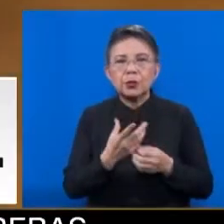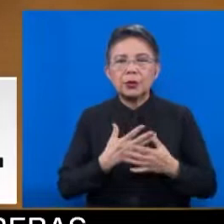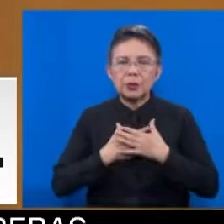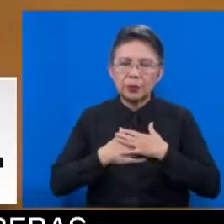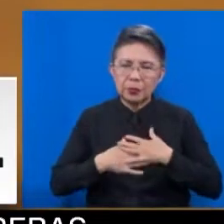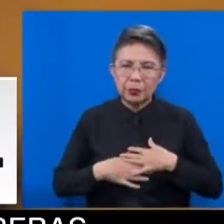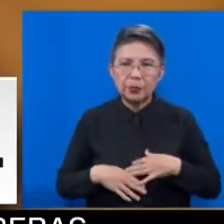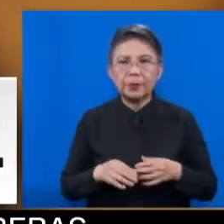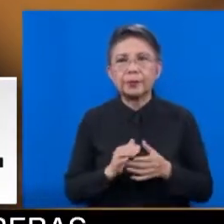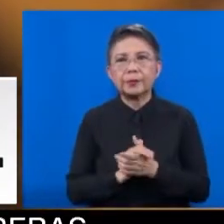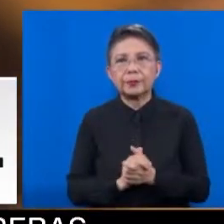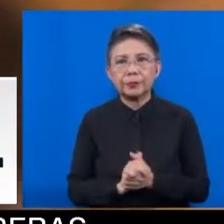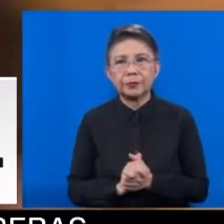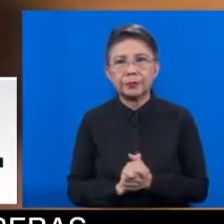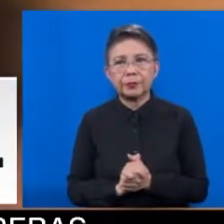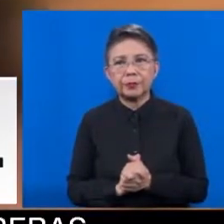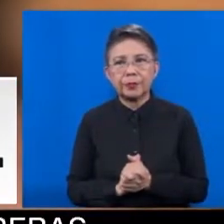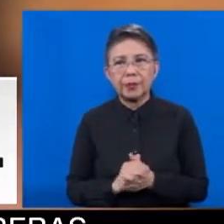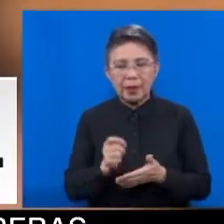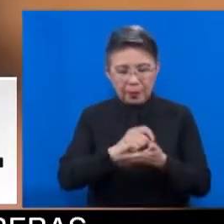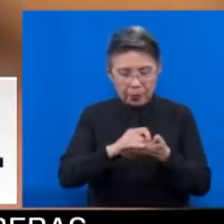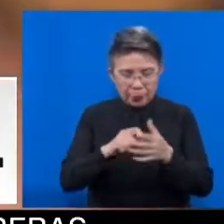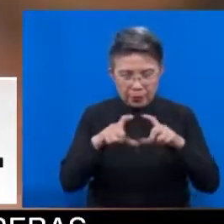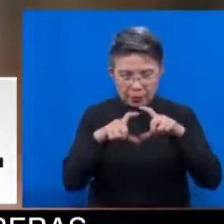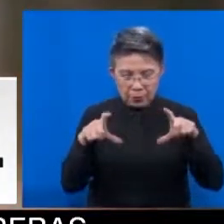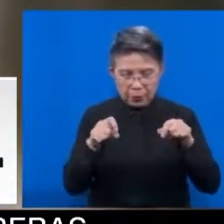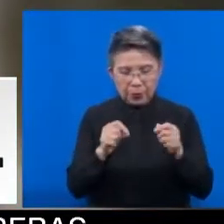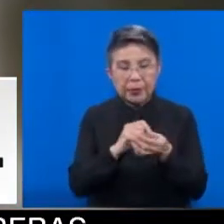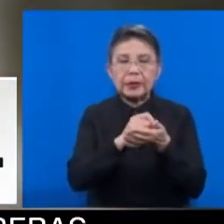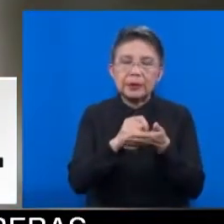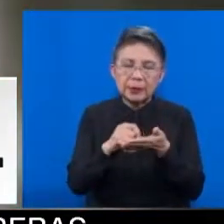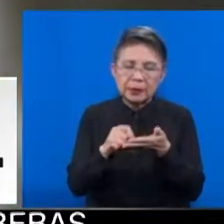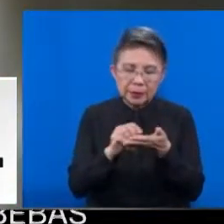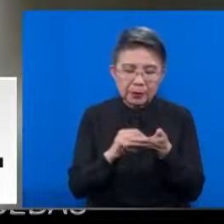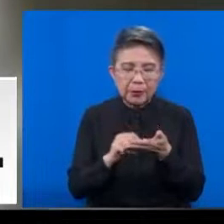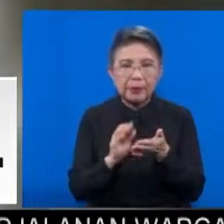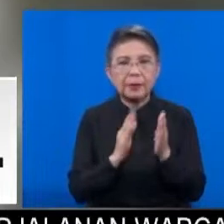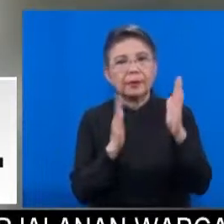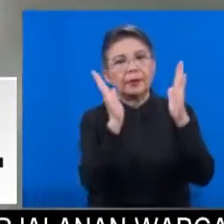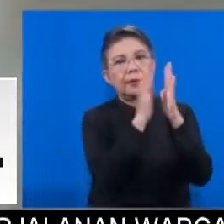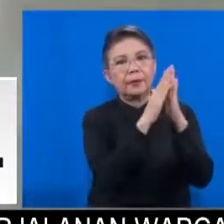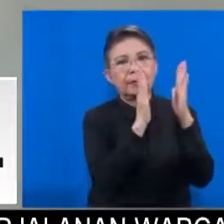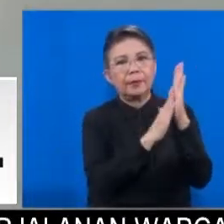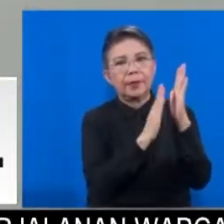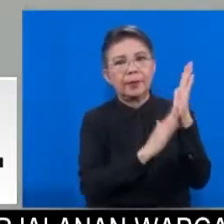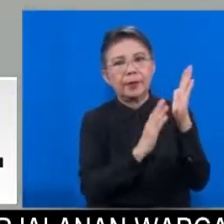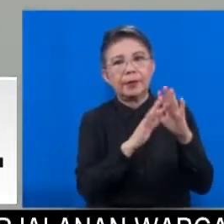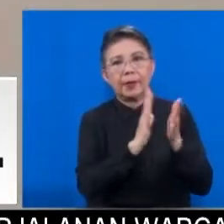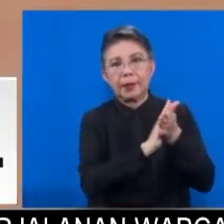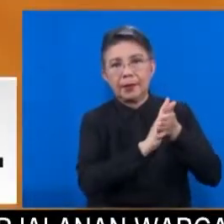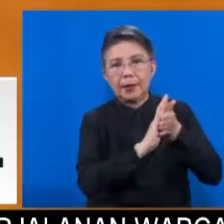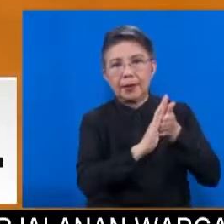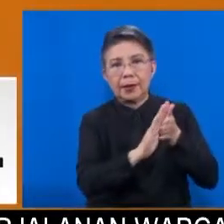tak hanya secari kertas di dinding, tetapi juga hati orang-orang